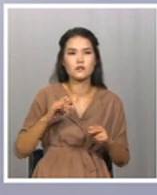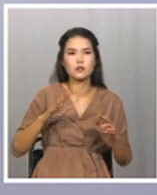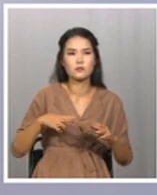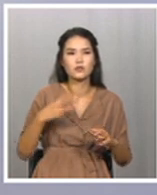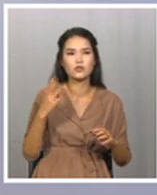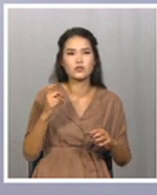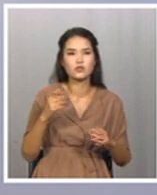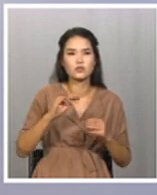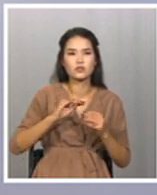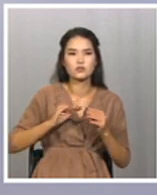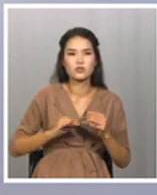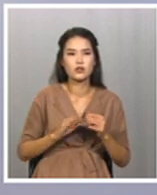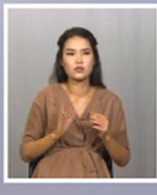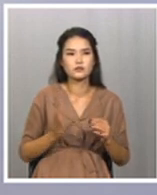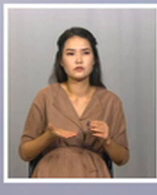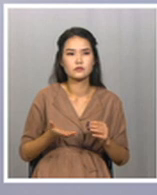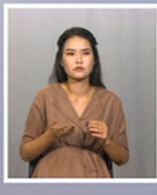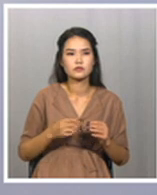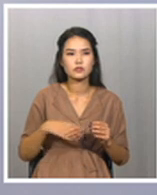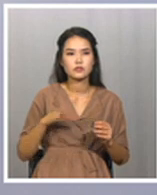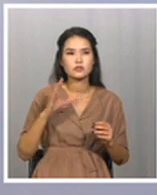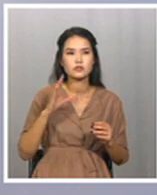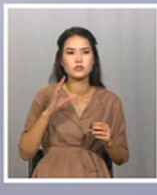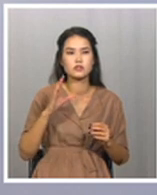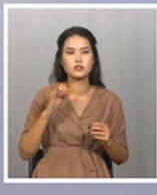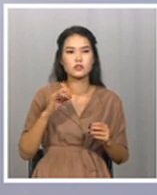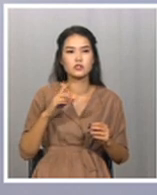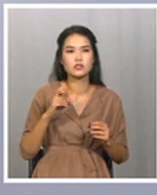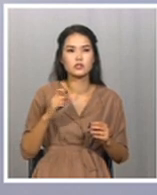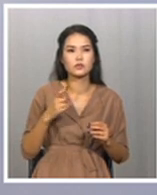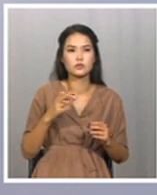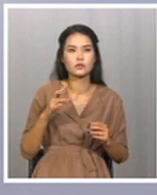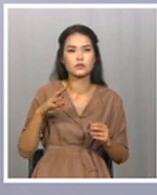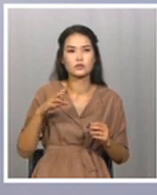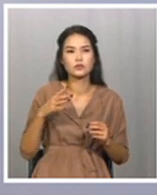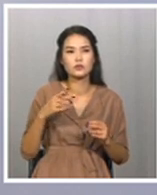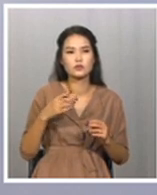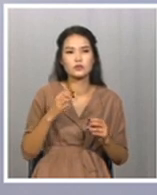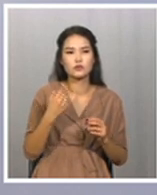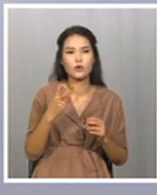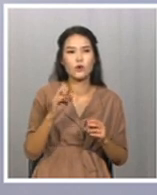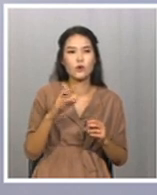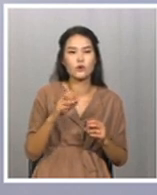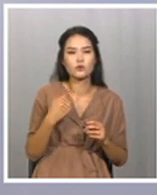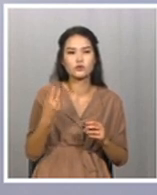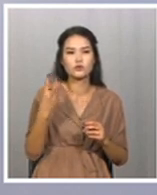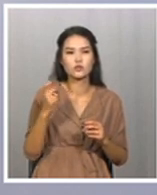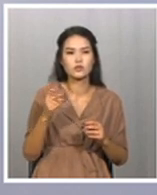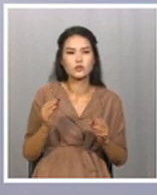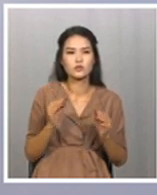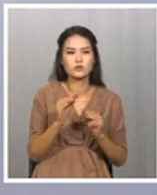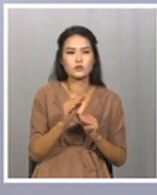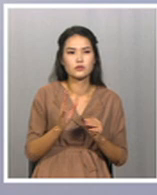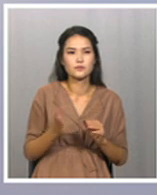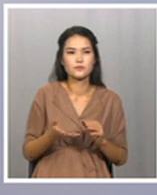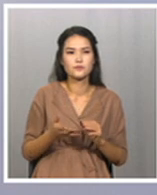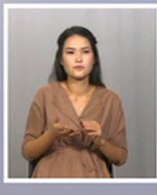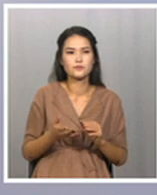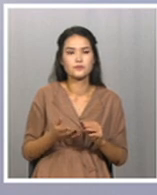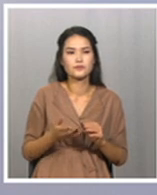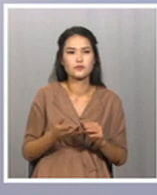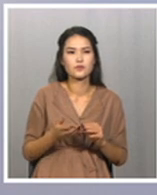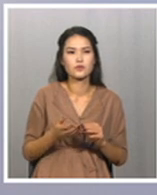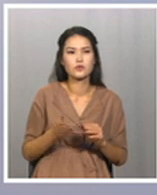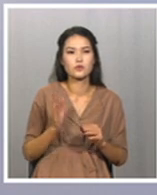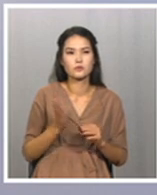тұрмыз. Олай болса оның мәні синус квадрат альфаға тең. Біздің жағдайымызда синус квадрат 3x-ке тең. Қараңыздар, басында синус квадрат